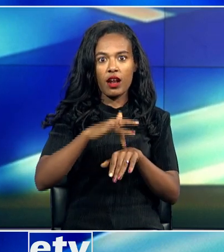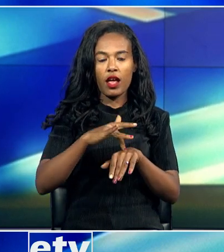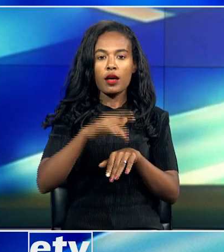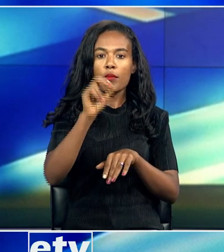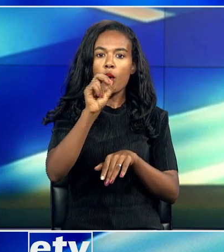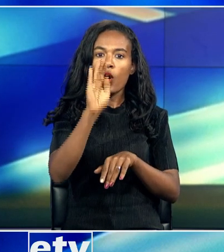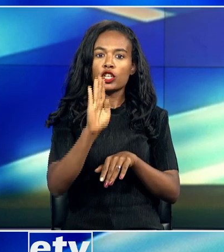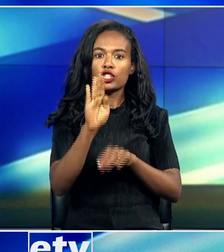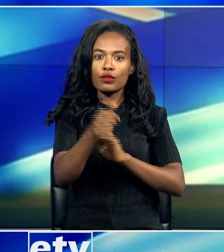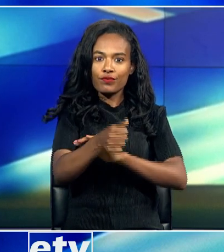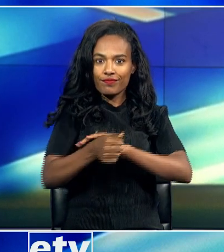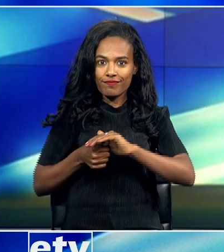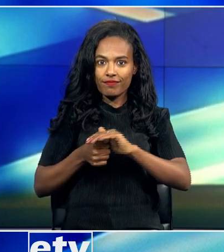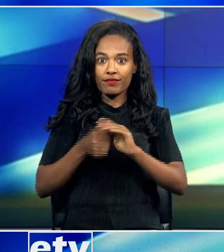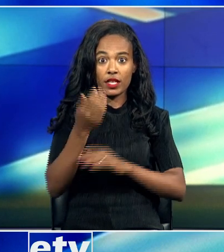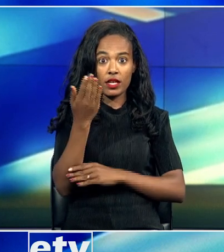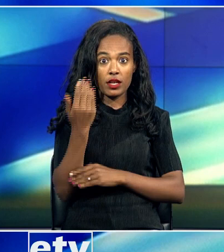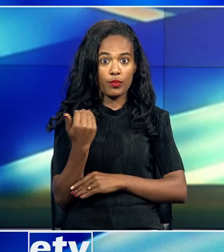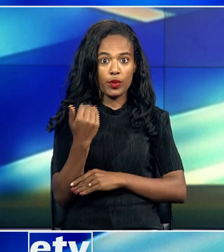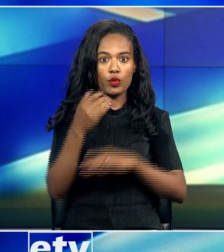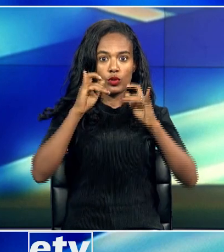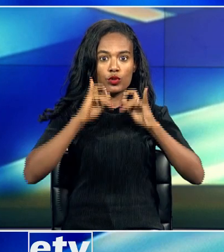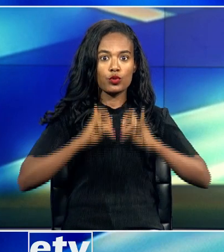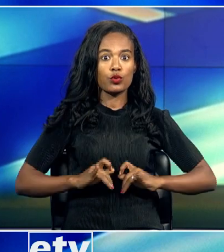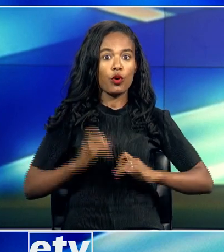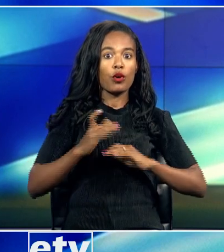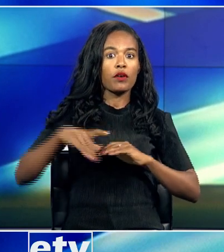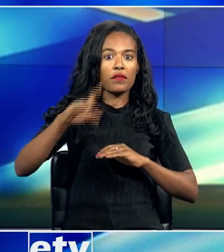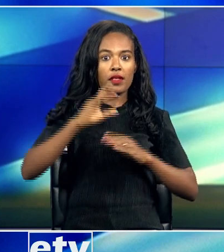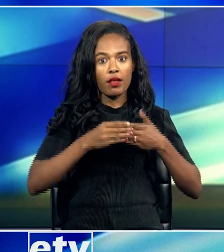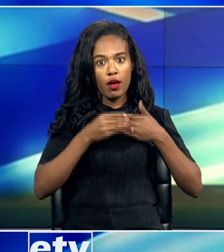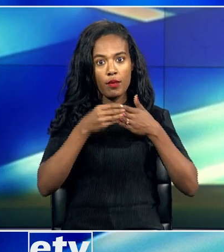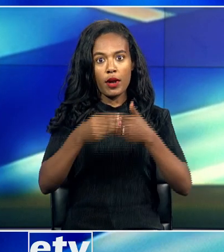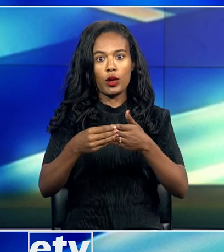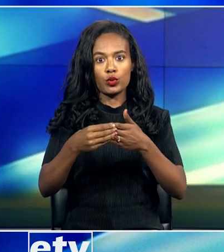በዋሻ ውስጥ ተደብቀው የነበሩ የጁንታው ከፍተኛ አመራሮች